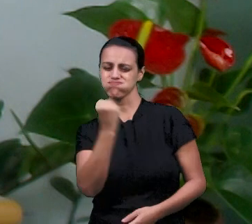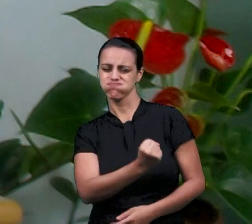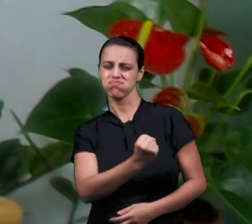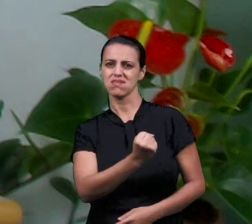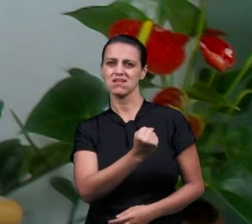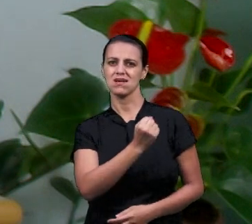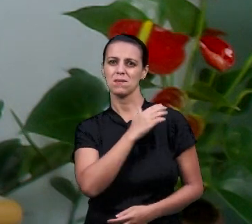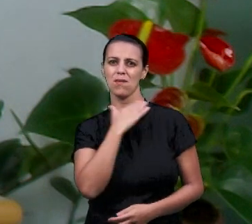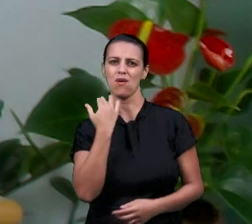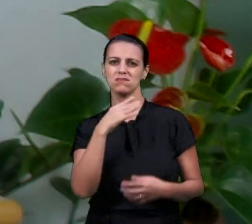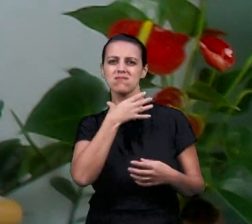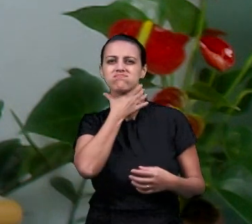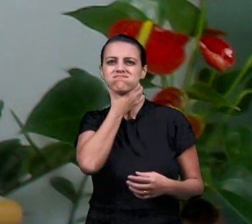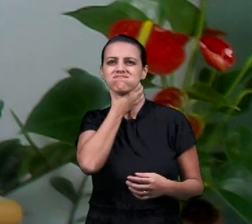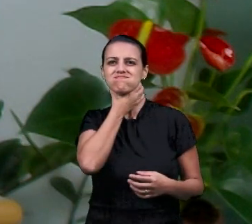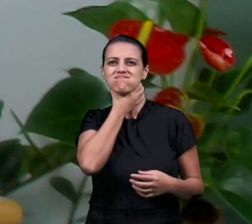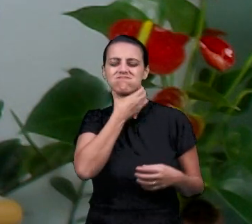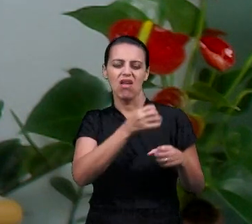quand on coupe